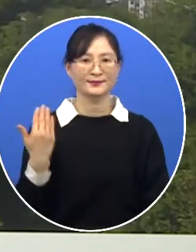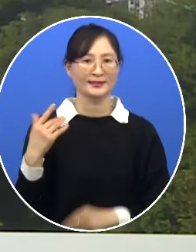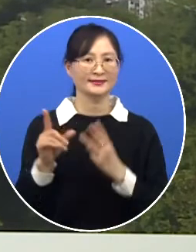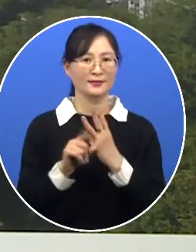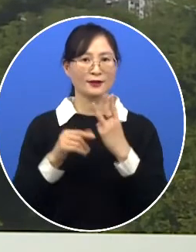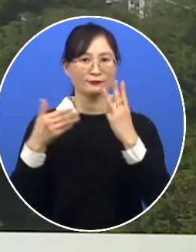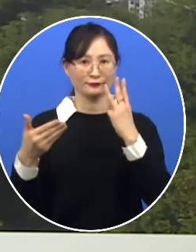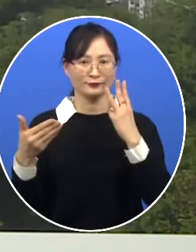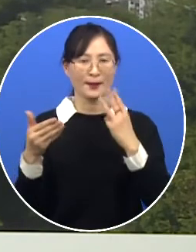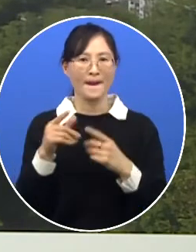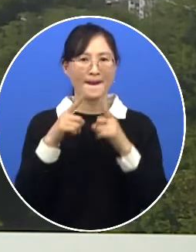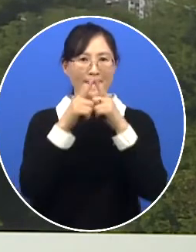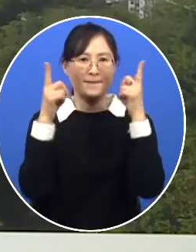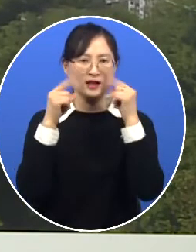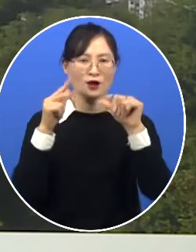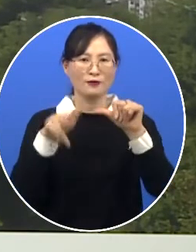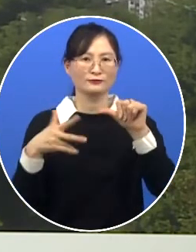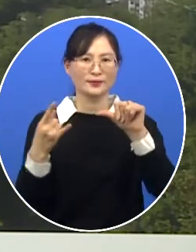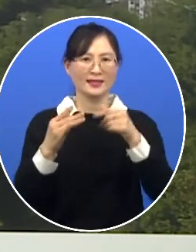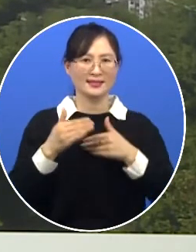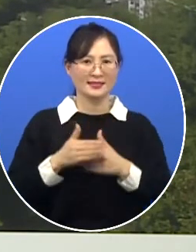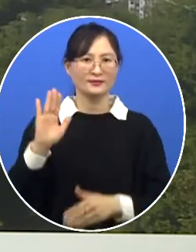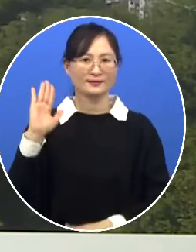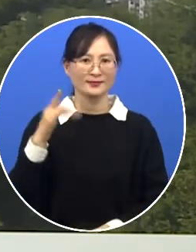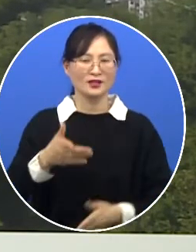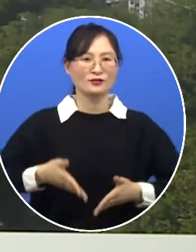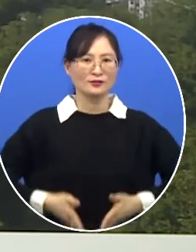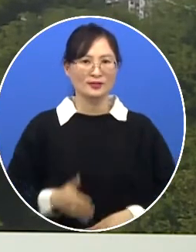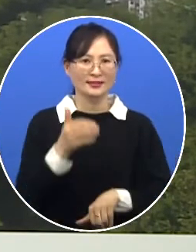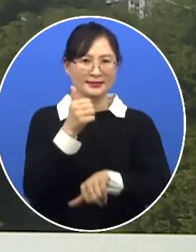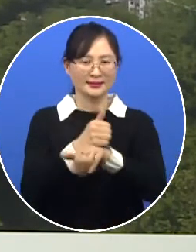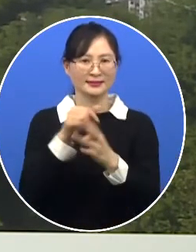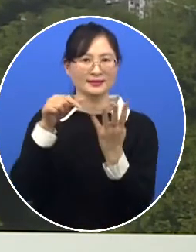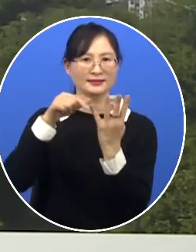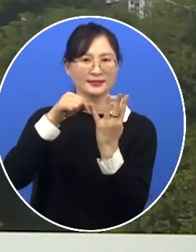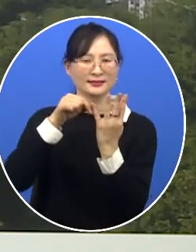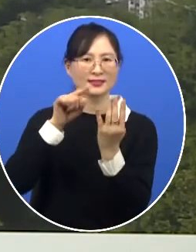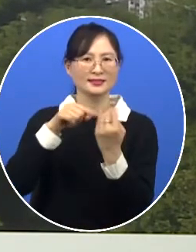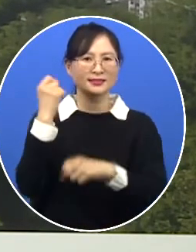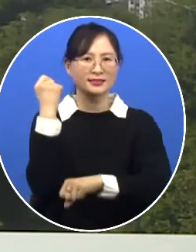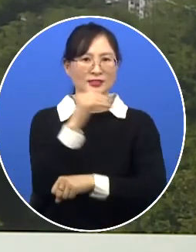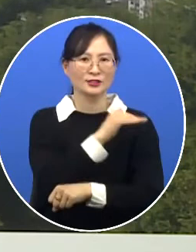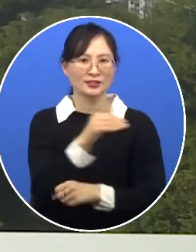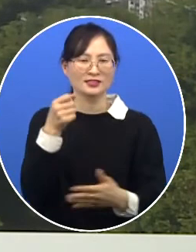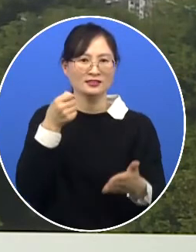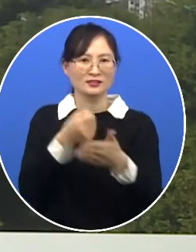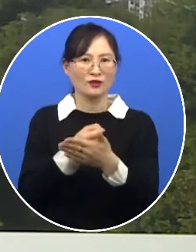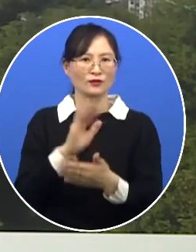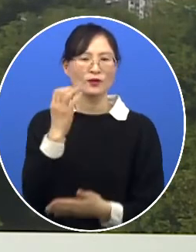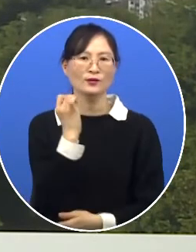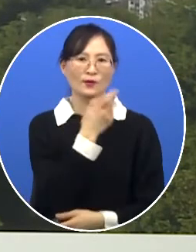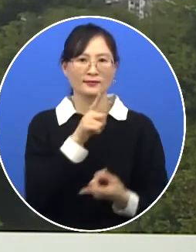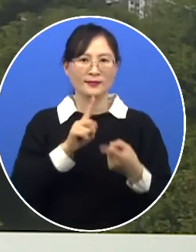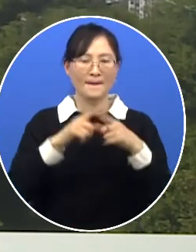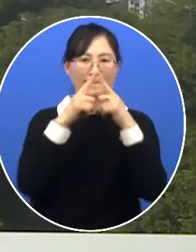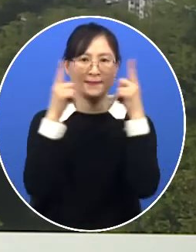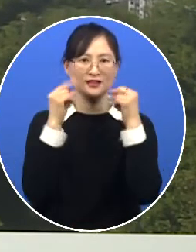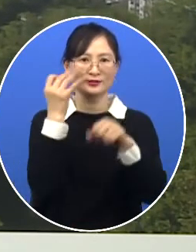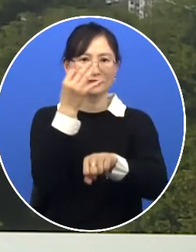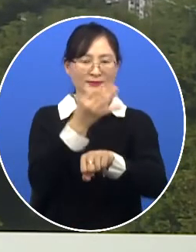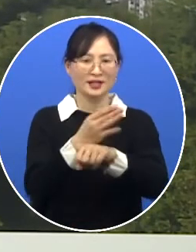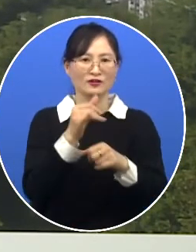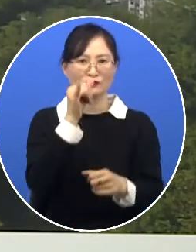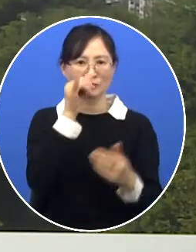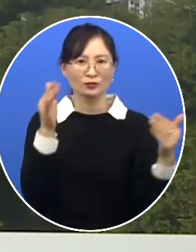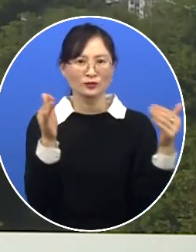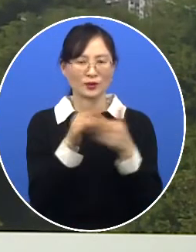지난 3월 9일부터 마스크 5보제가 시행됐습니다. 출생연도 끝자리를 기준으로 지정된 요일에만